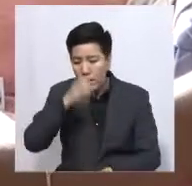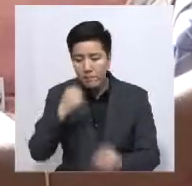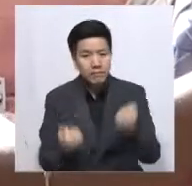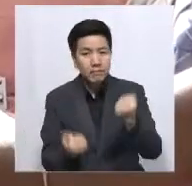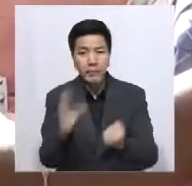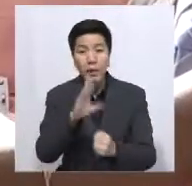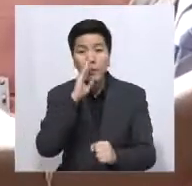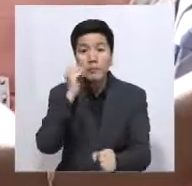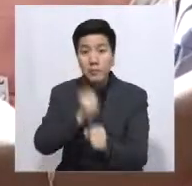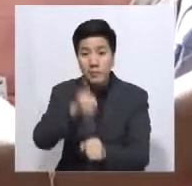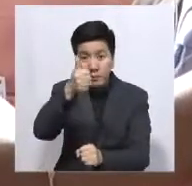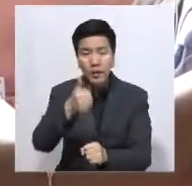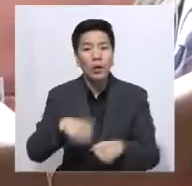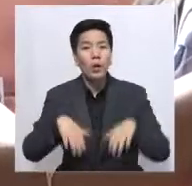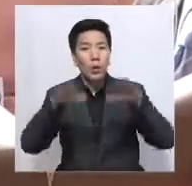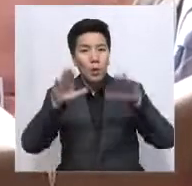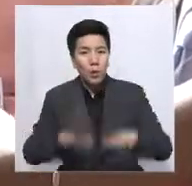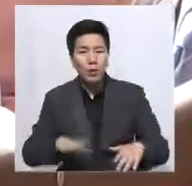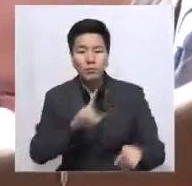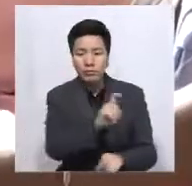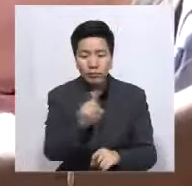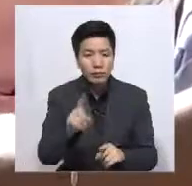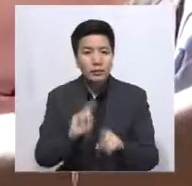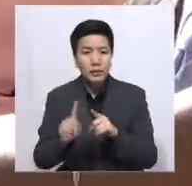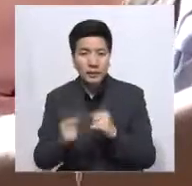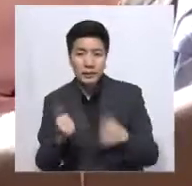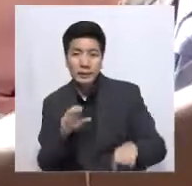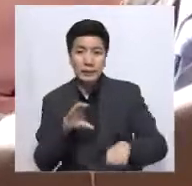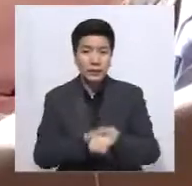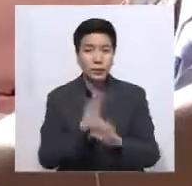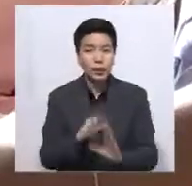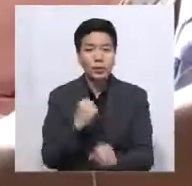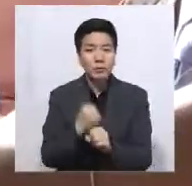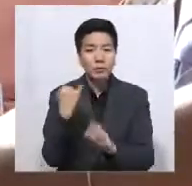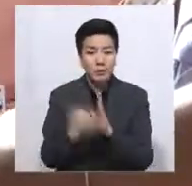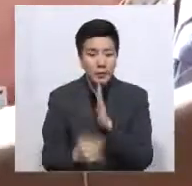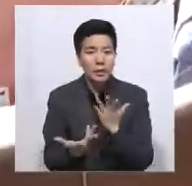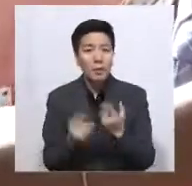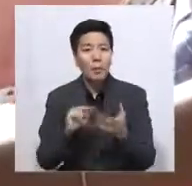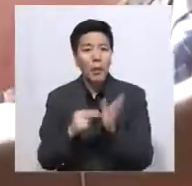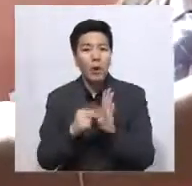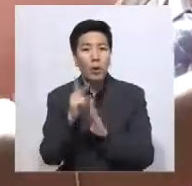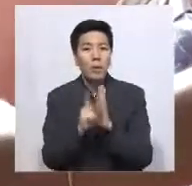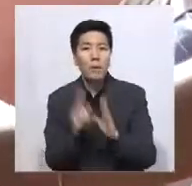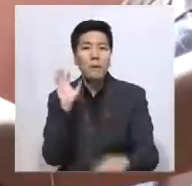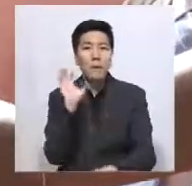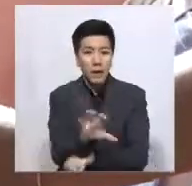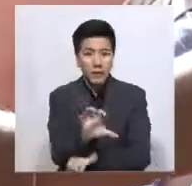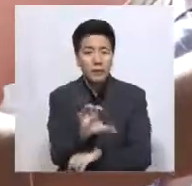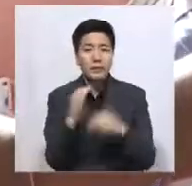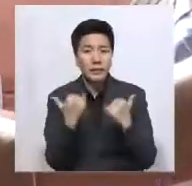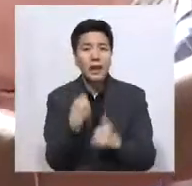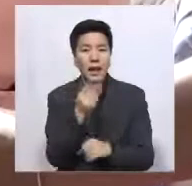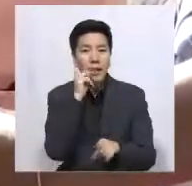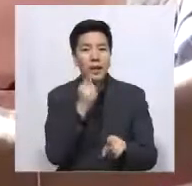หากทำได้อัตราการสูญเสียก็จะลดลงส่วนการจับกุมผู้กระทำความผิดนั้นเป็นเพียงการบังคับใช้กฎหมายพร้อมขอ